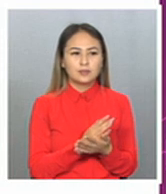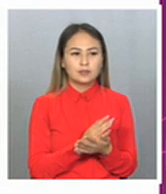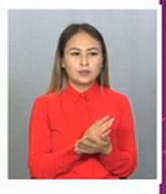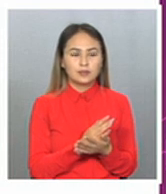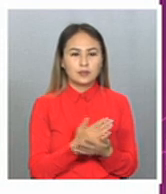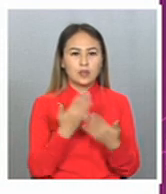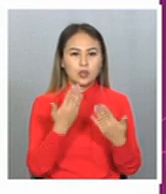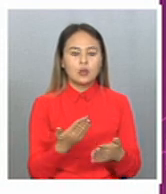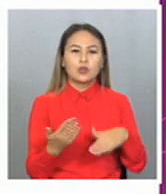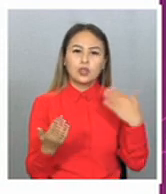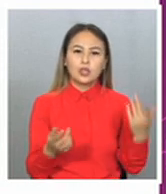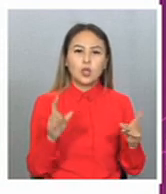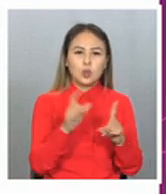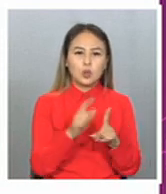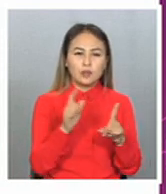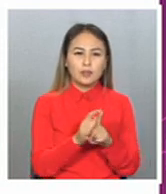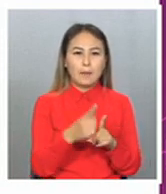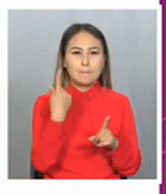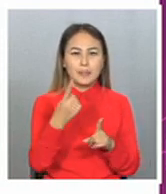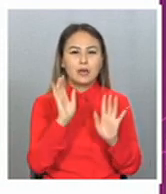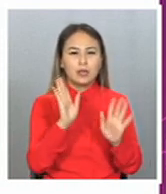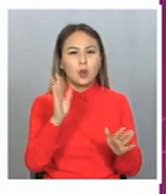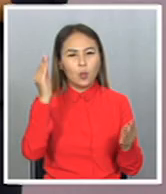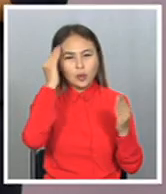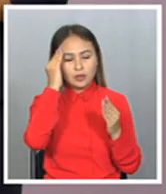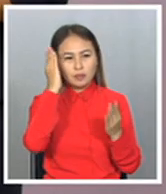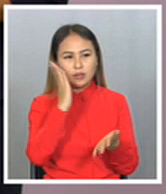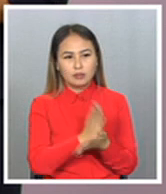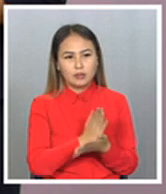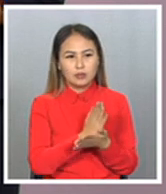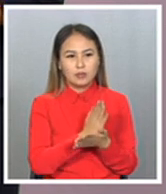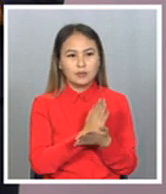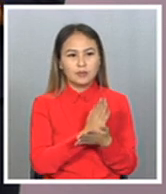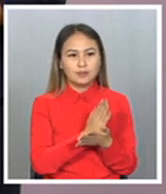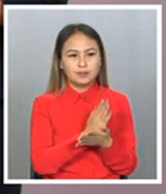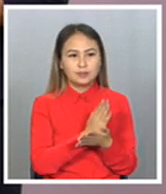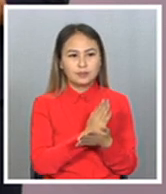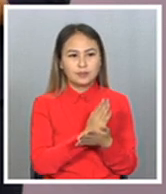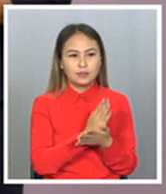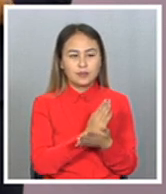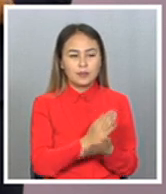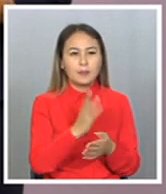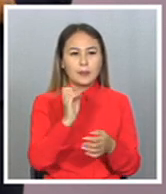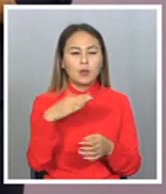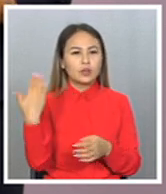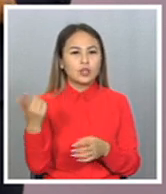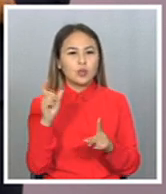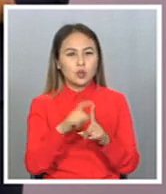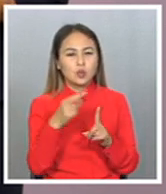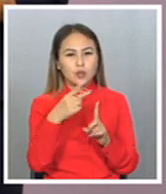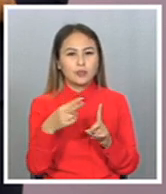Яғни сол жақтағы сөйлемде бір ғана ойды білдіріп тұр. Ал оң жақтағы сөйлем